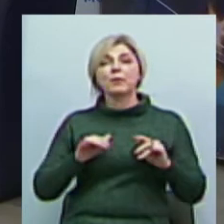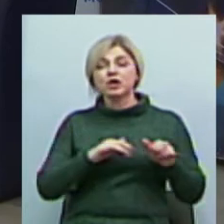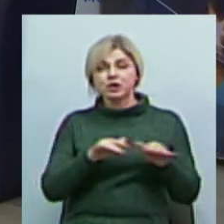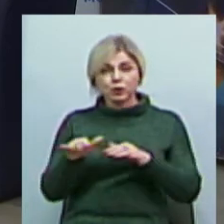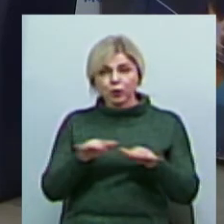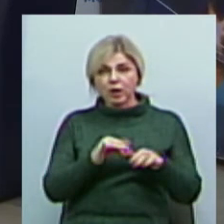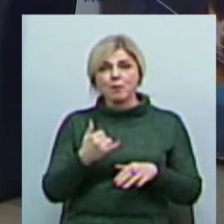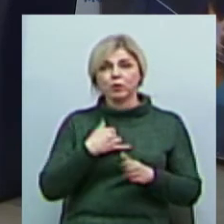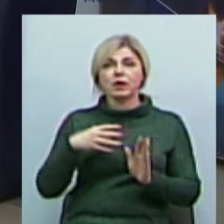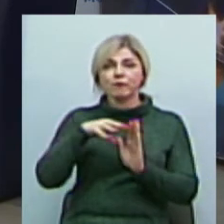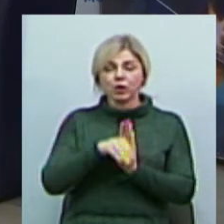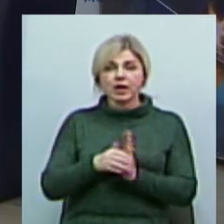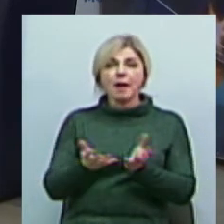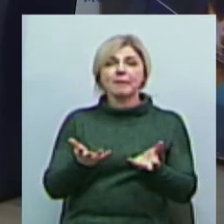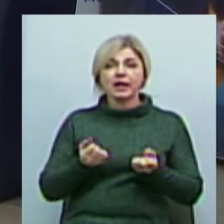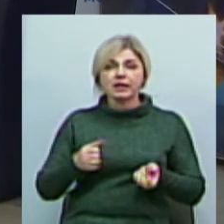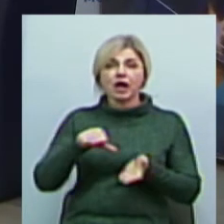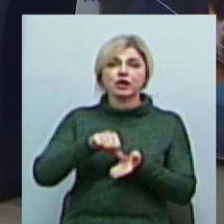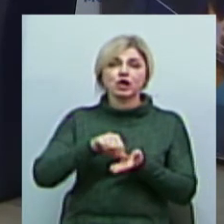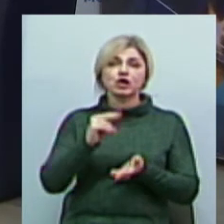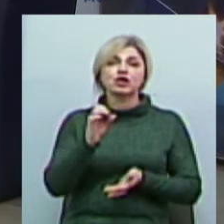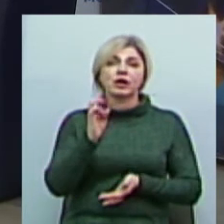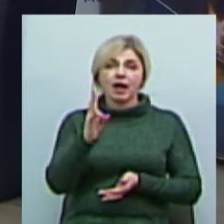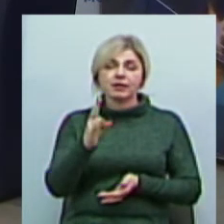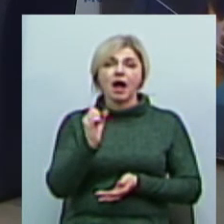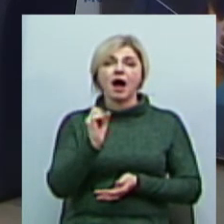именно принятие в членство, там, анкета,